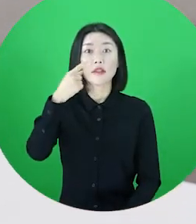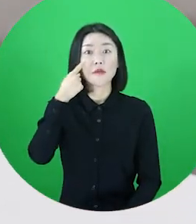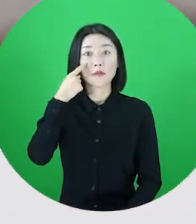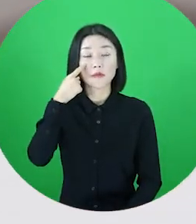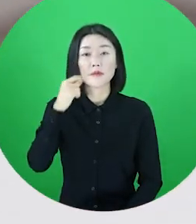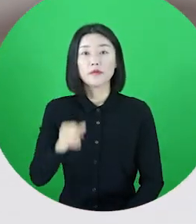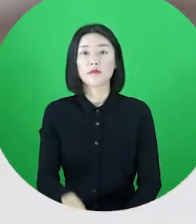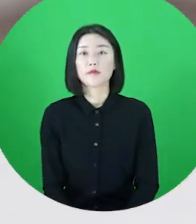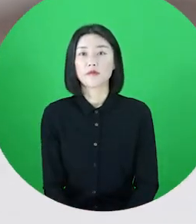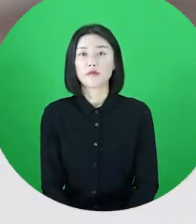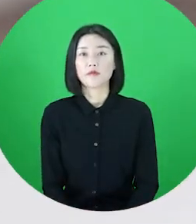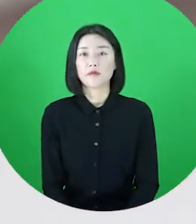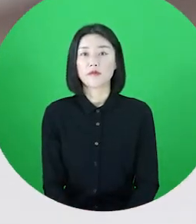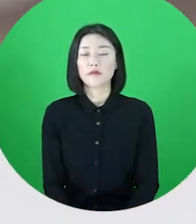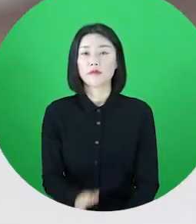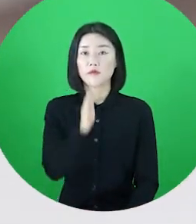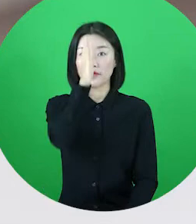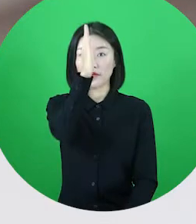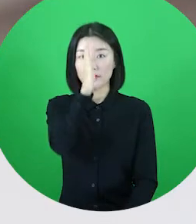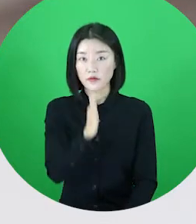잘라주세요.